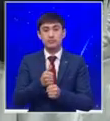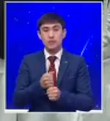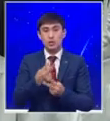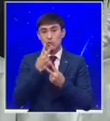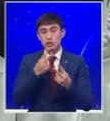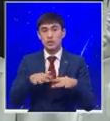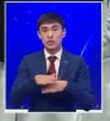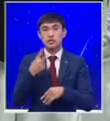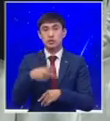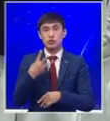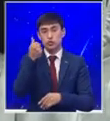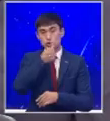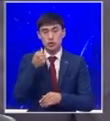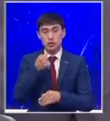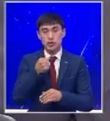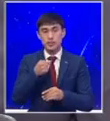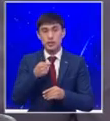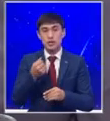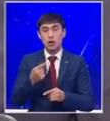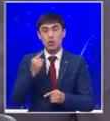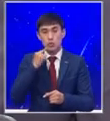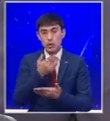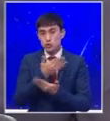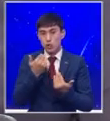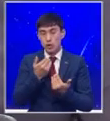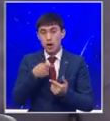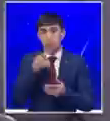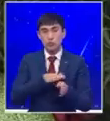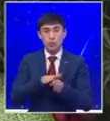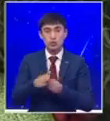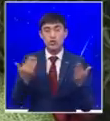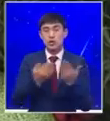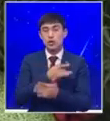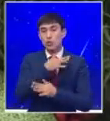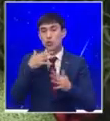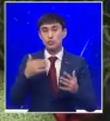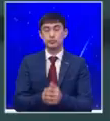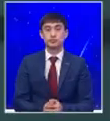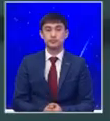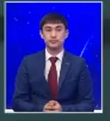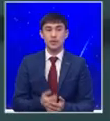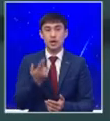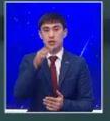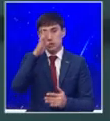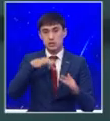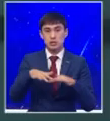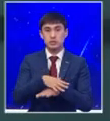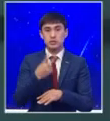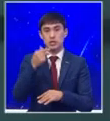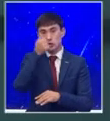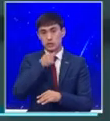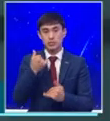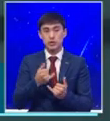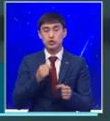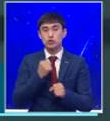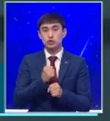көргендер. 2023 жылға өкпелері жоқ. Ауыз толтырып айтар жаңалығы көп. Әрине, елімізде мына 2 жылдан бері